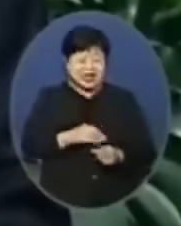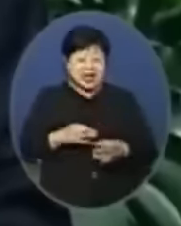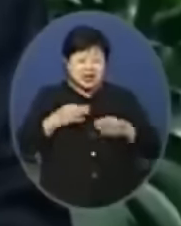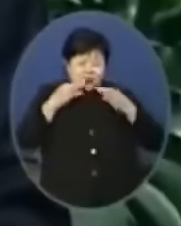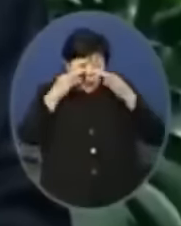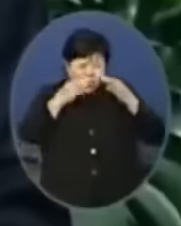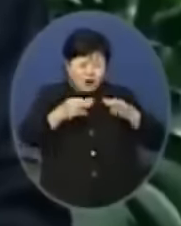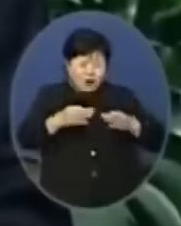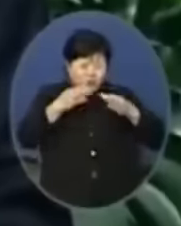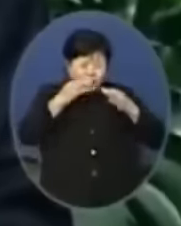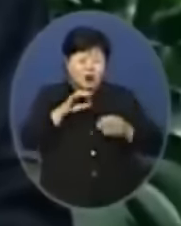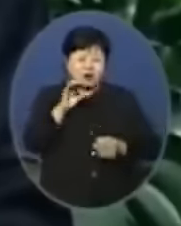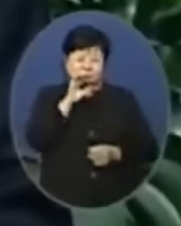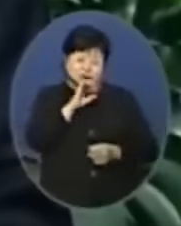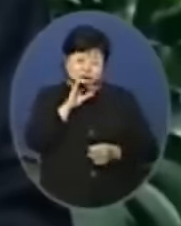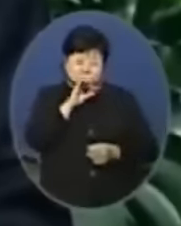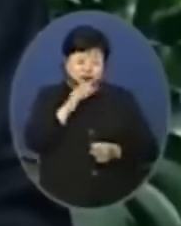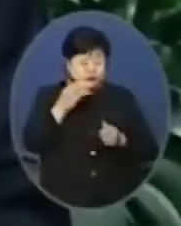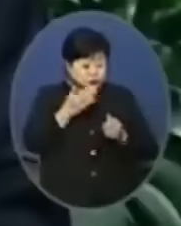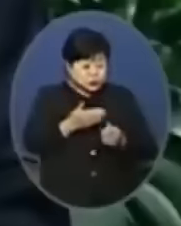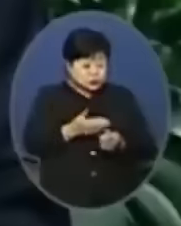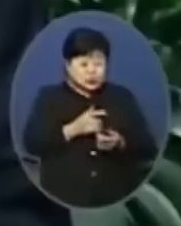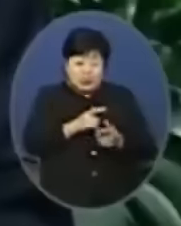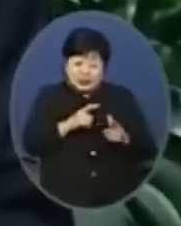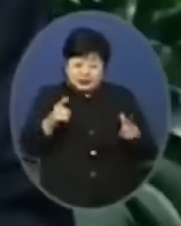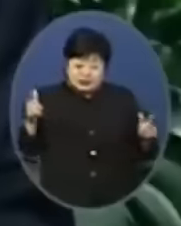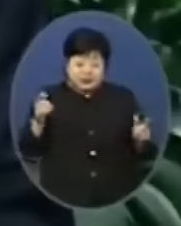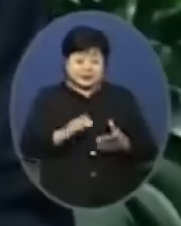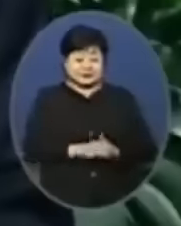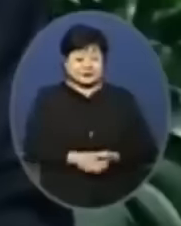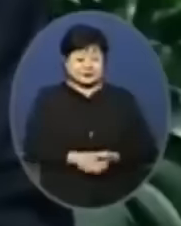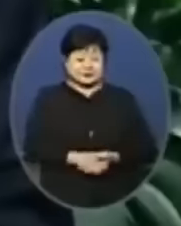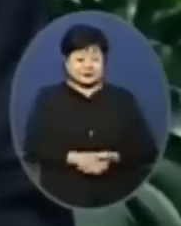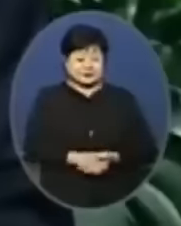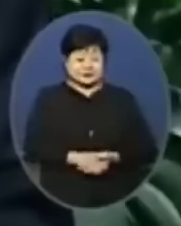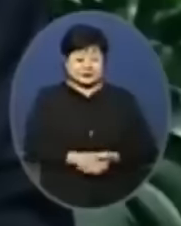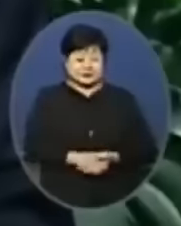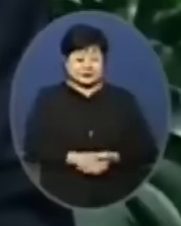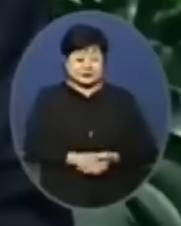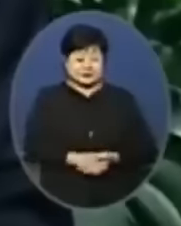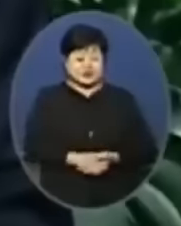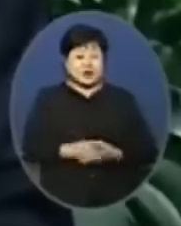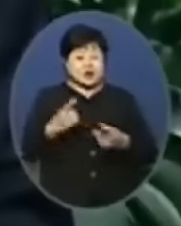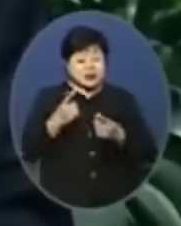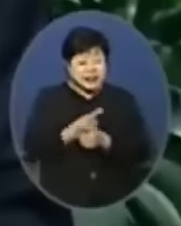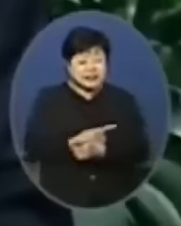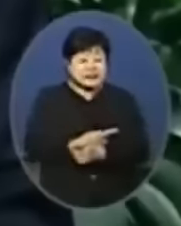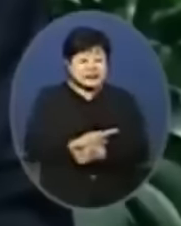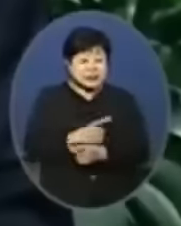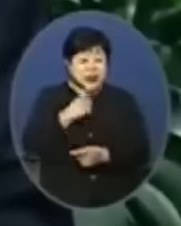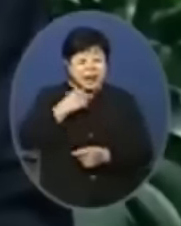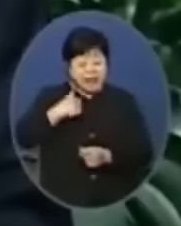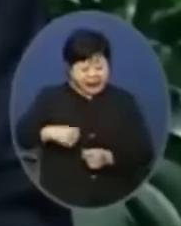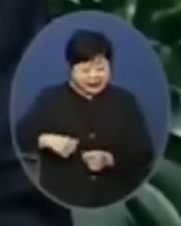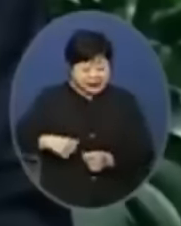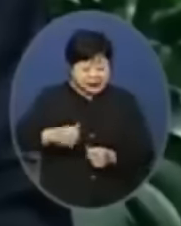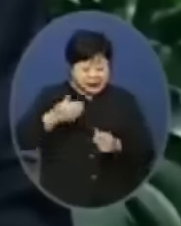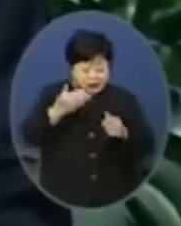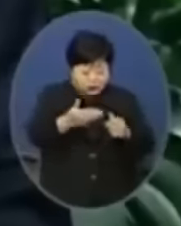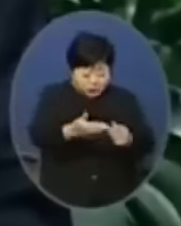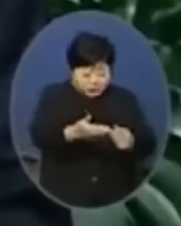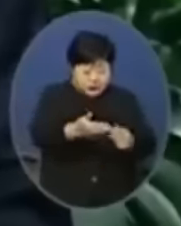노력하고 수양 도덕을 닦아서 천당에 오라 그런 말 아닌 것입니다. 너를 대신해 줄 독생자를